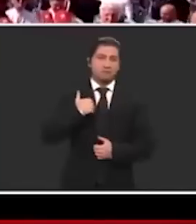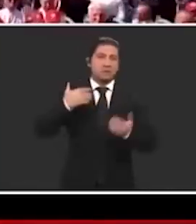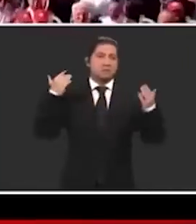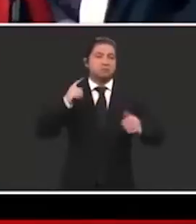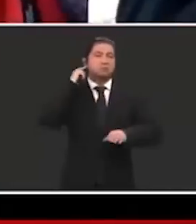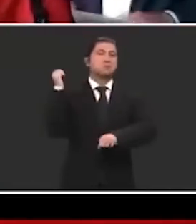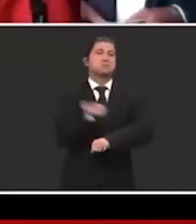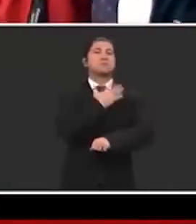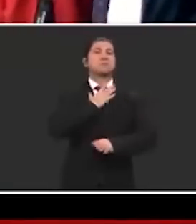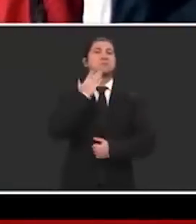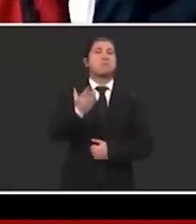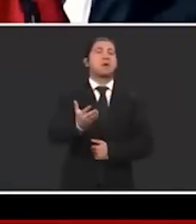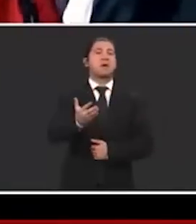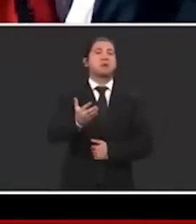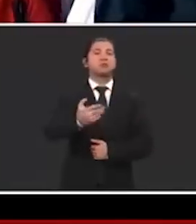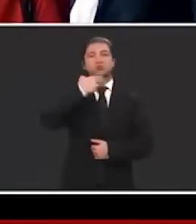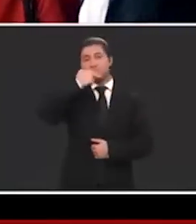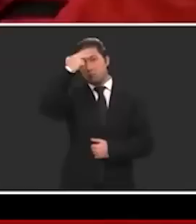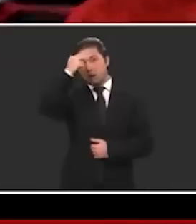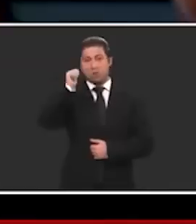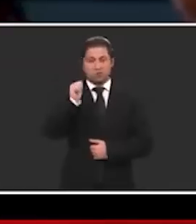ediyoruz. Cuma günü